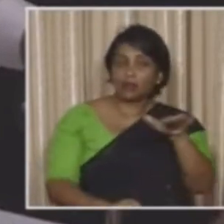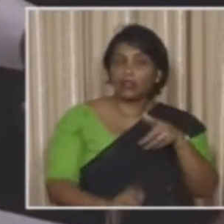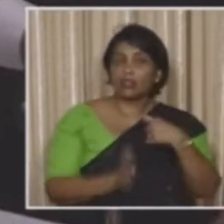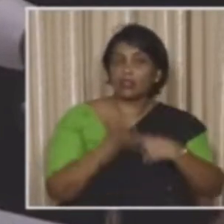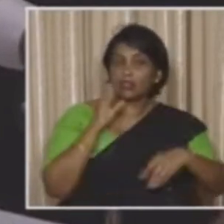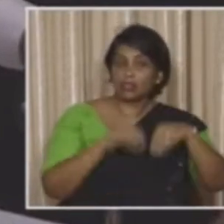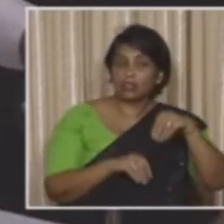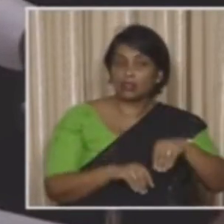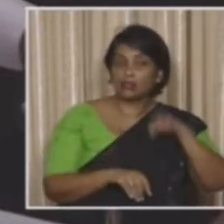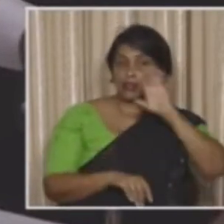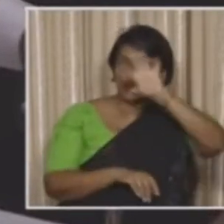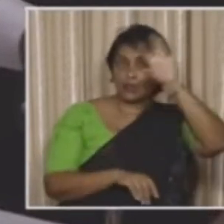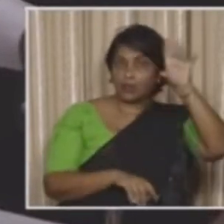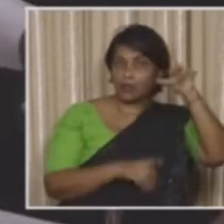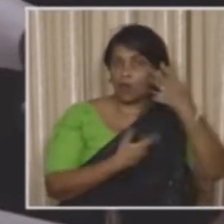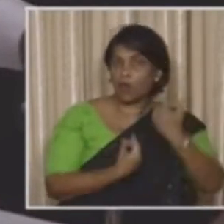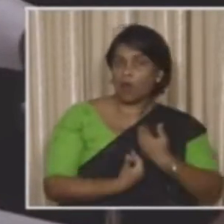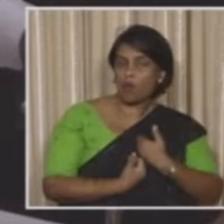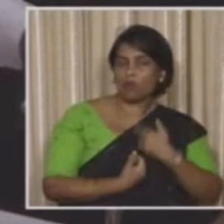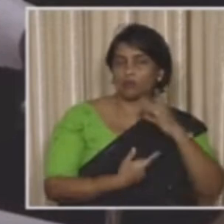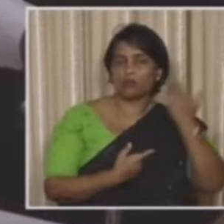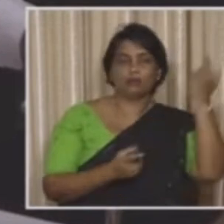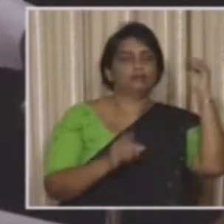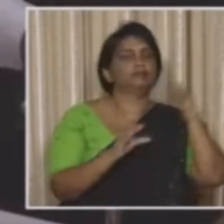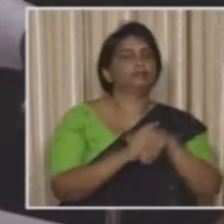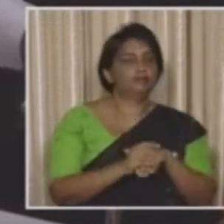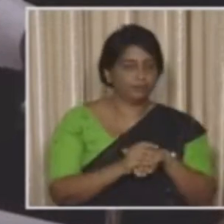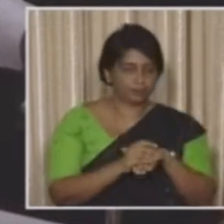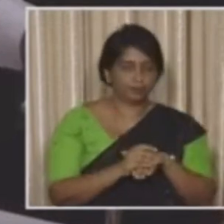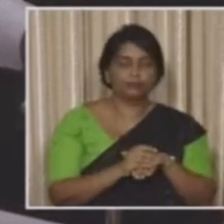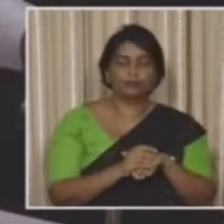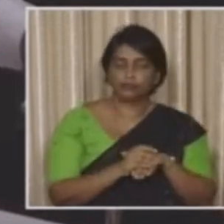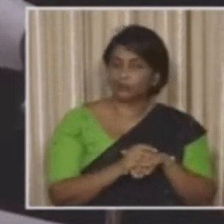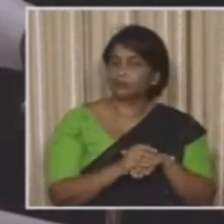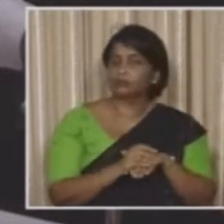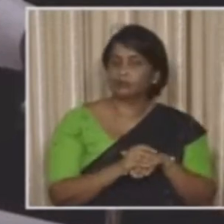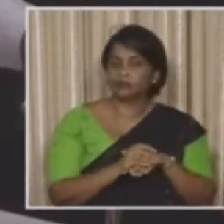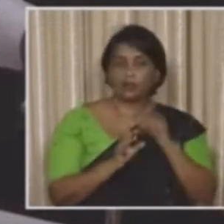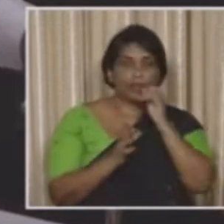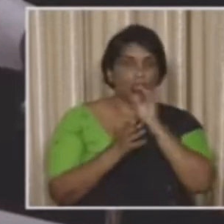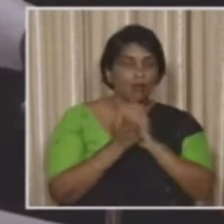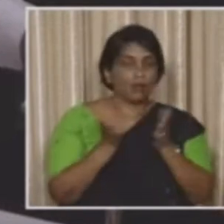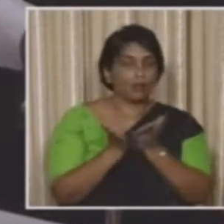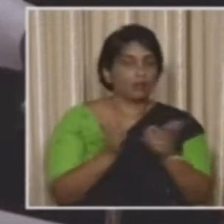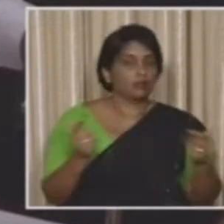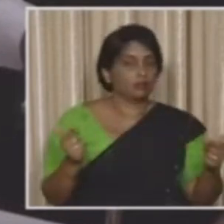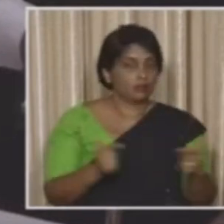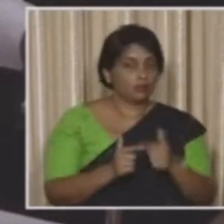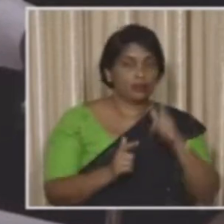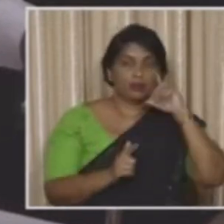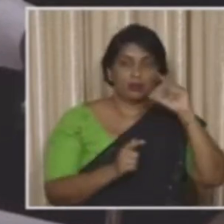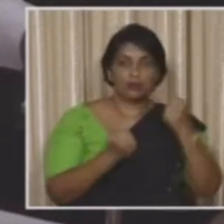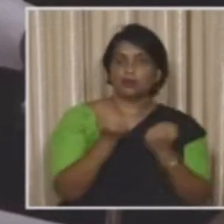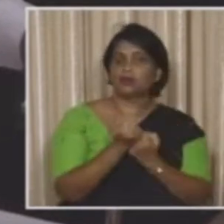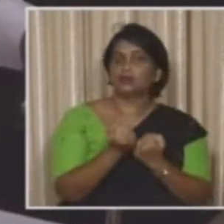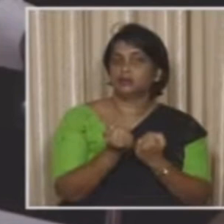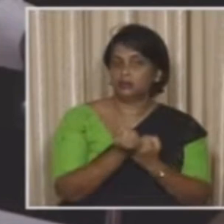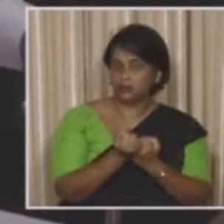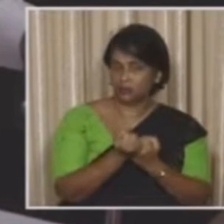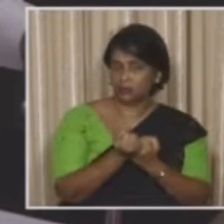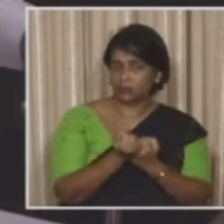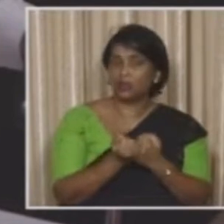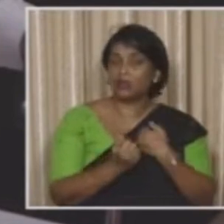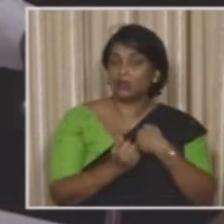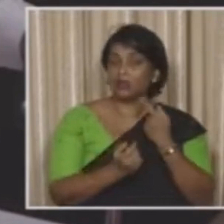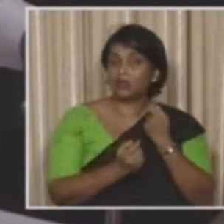භූදේශපාලනේ ඒ රටවල් වල තිබෙන උවමනාවන් මත තමයි මේ ආයෝජනය අපිට වැඩිපුර ගලාගෙන ආවේ. හම්බන්තොට වරාය චීන ආයෝජනයක් ඉන්නේ